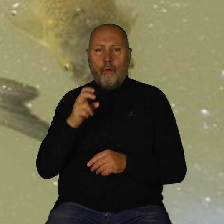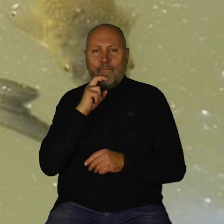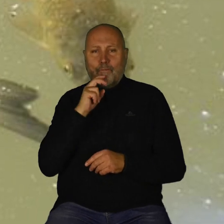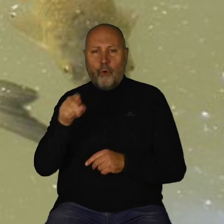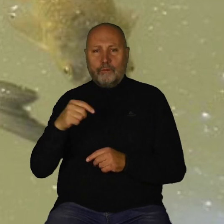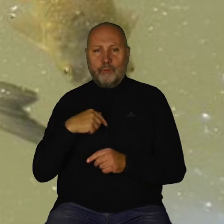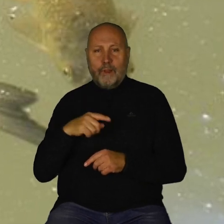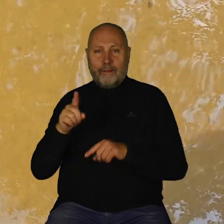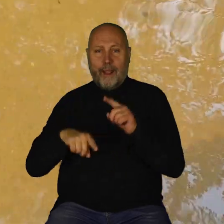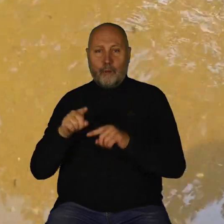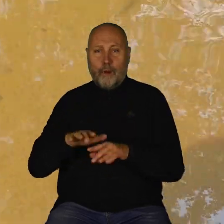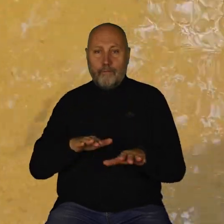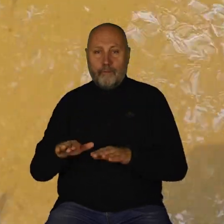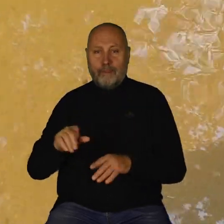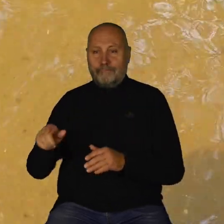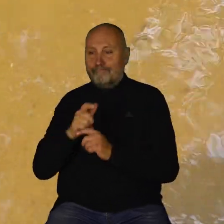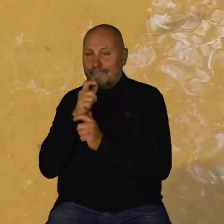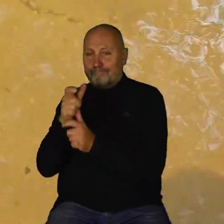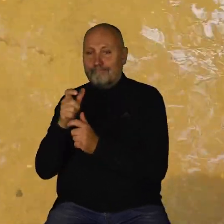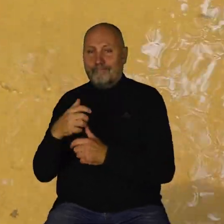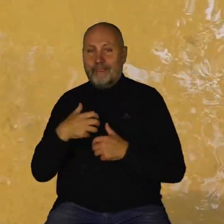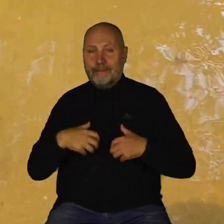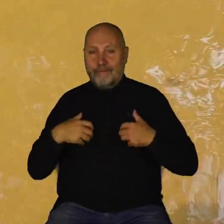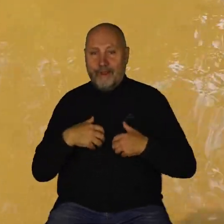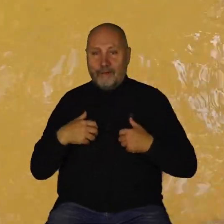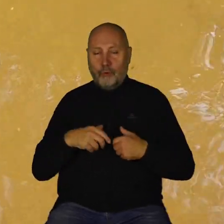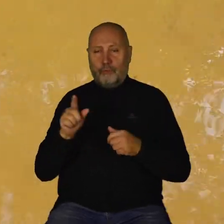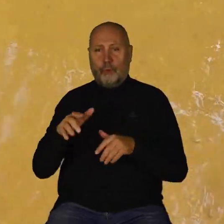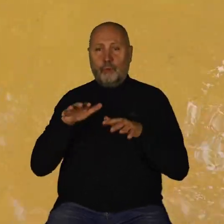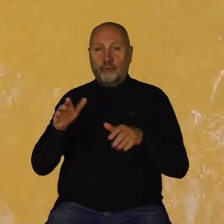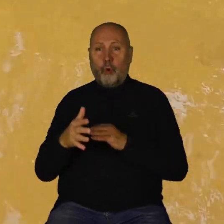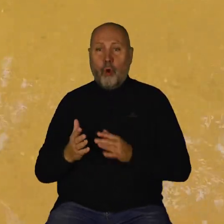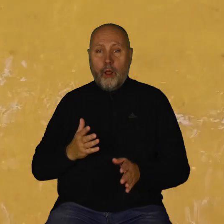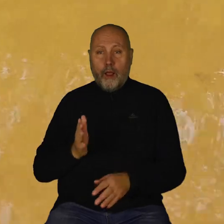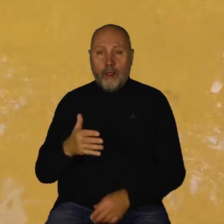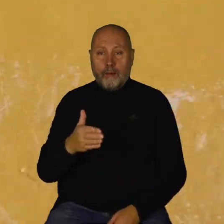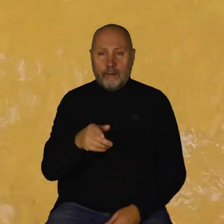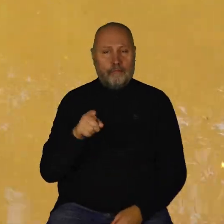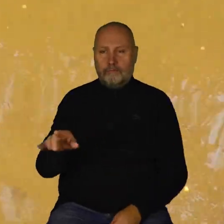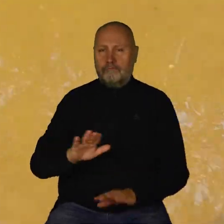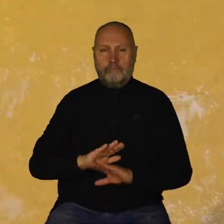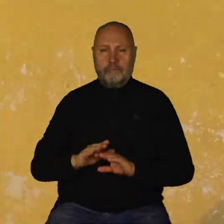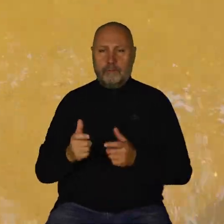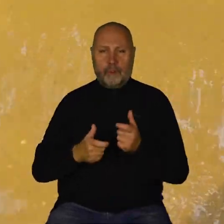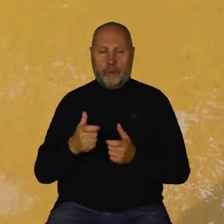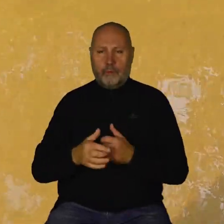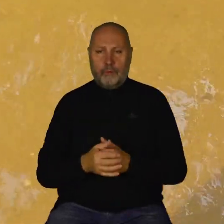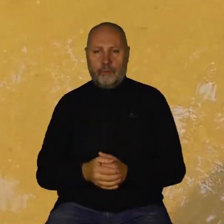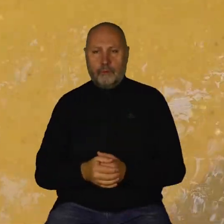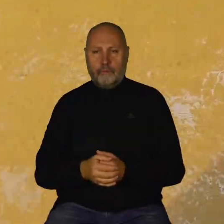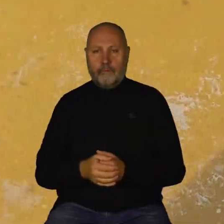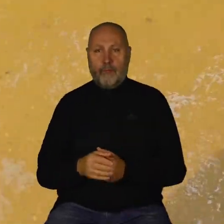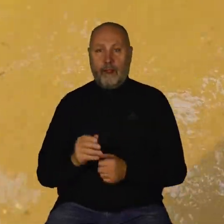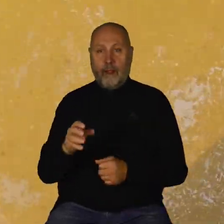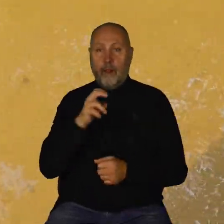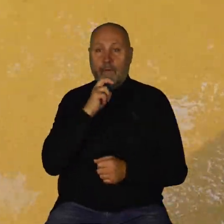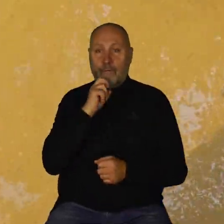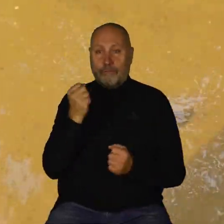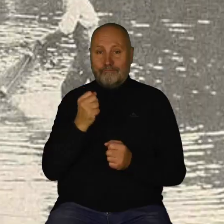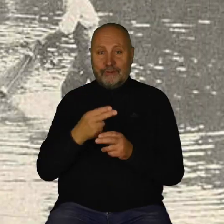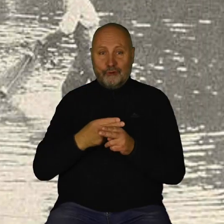stanowiły naturalne miejsca do pojenia zwierząt oraz silnie zarybione im czystsza woda tym